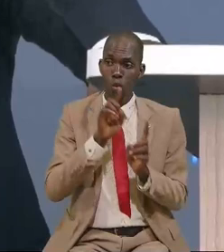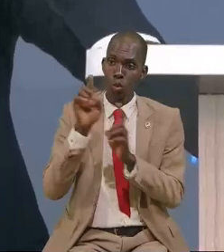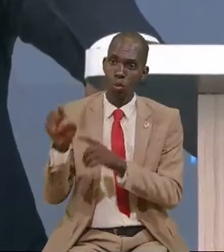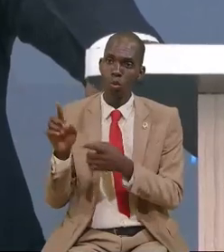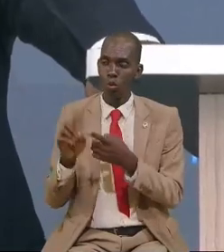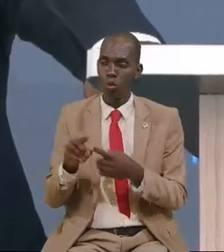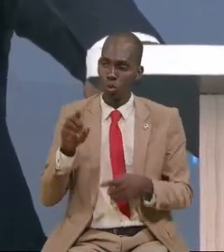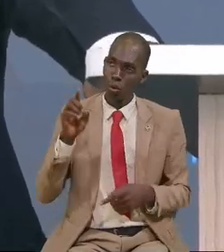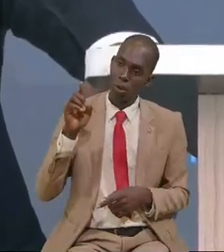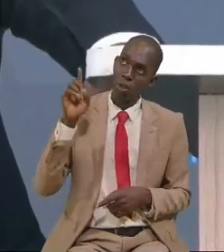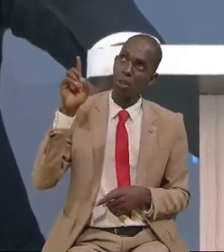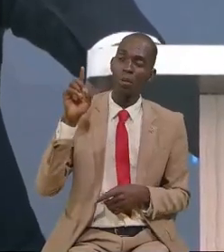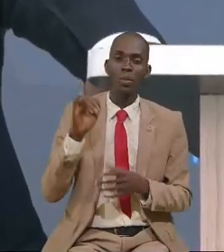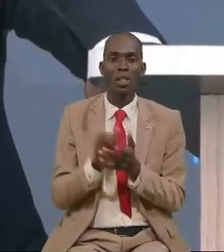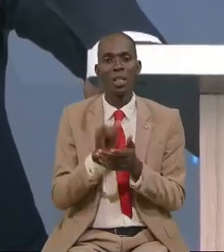qui peut faire